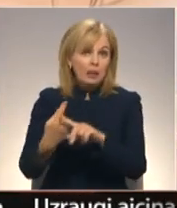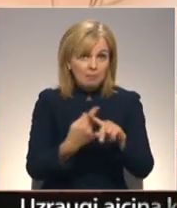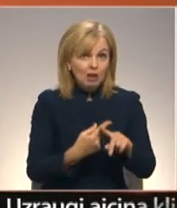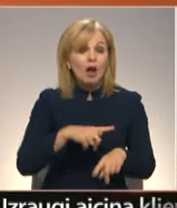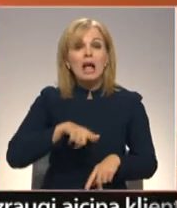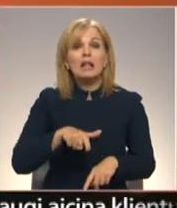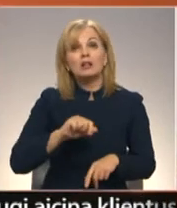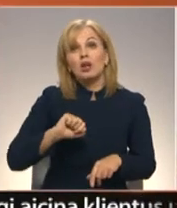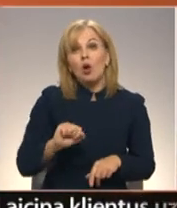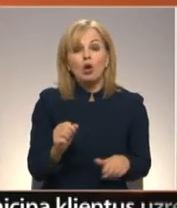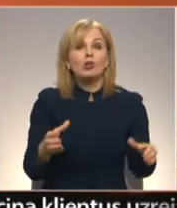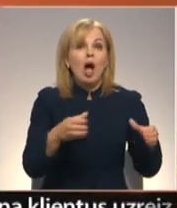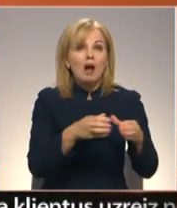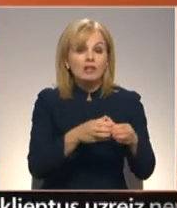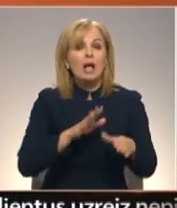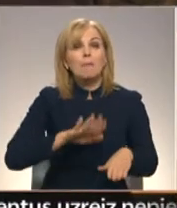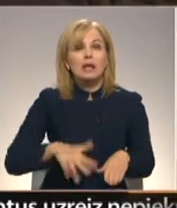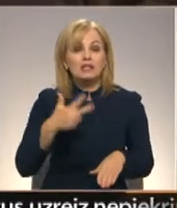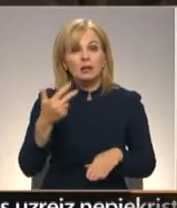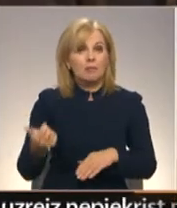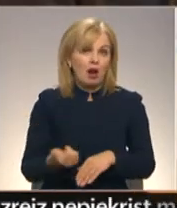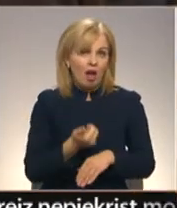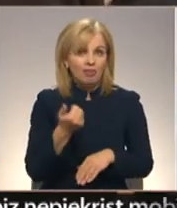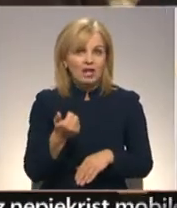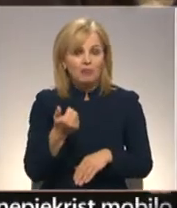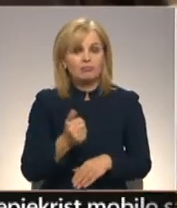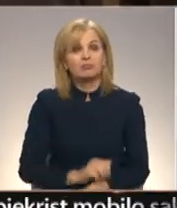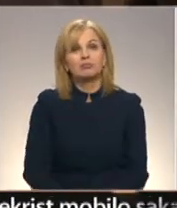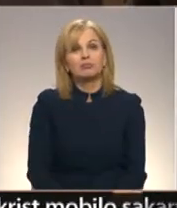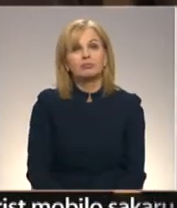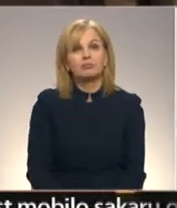Latvijā kolēģi apvienosies atkal pēc 3 gadiem. Gonda Pūrniec, Andrejs Kulīkins, Kurzemes televīzija.